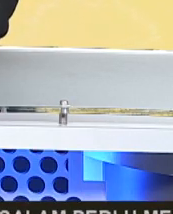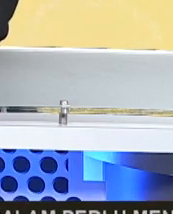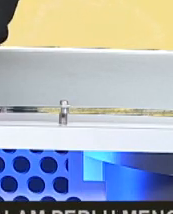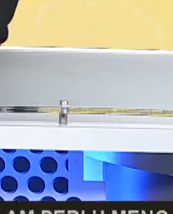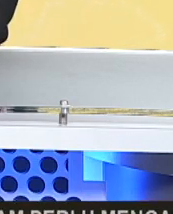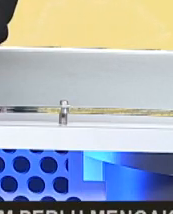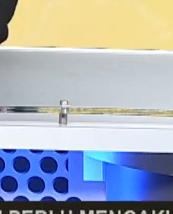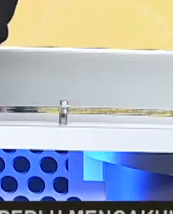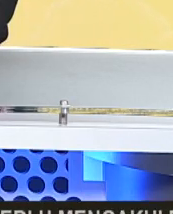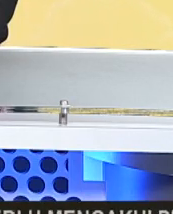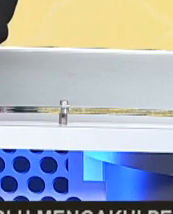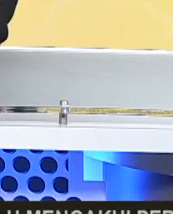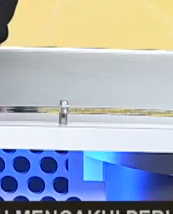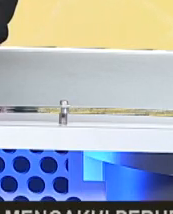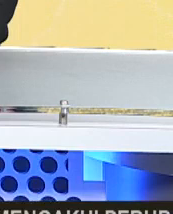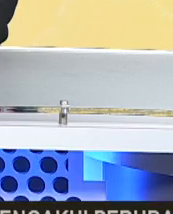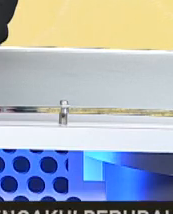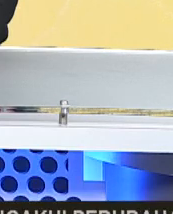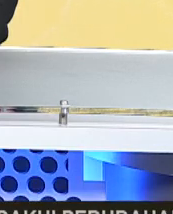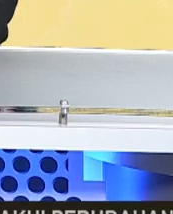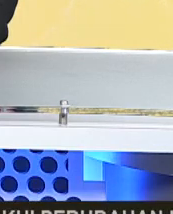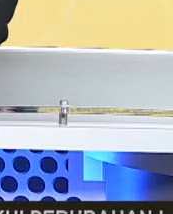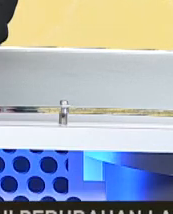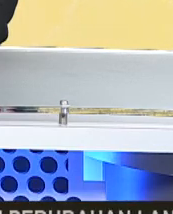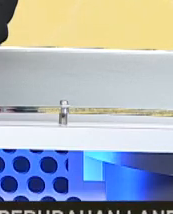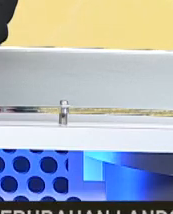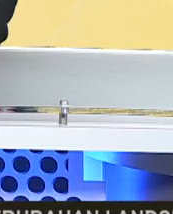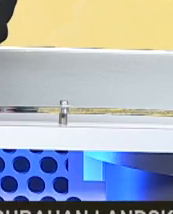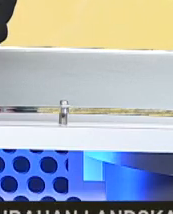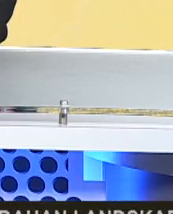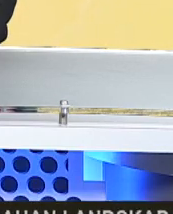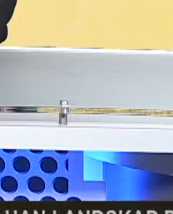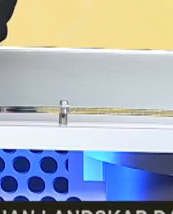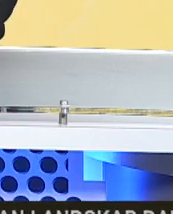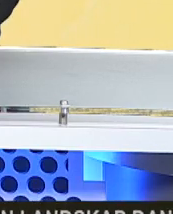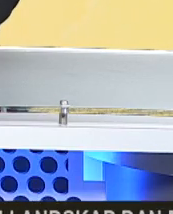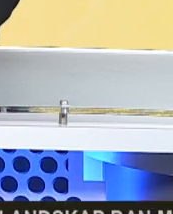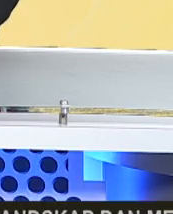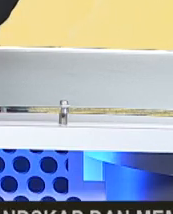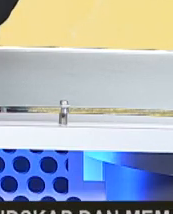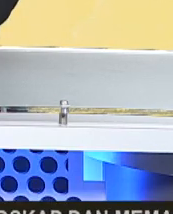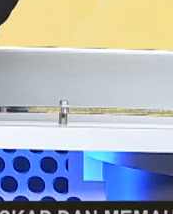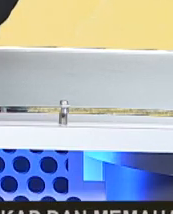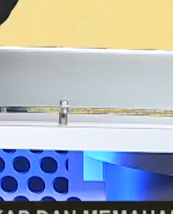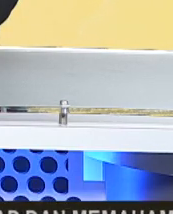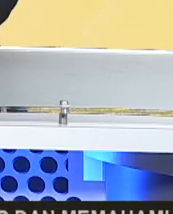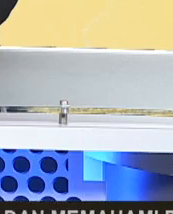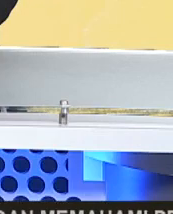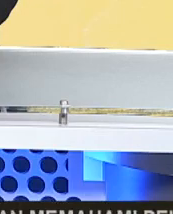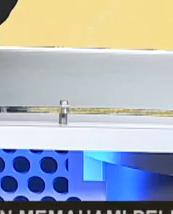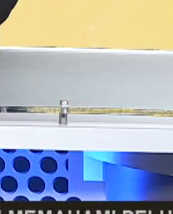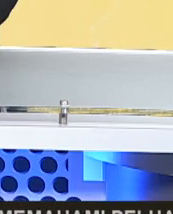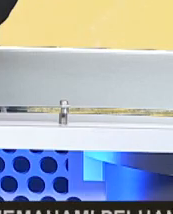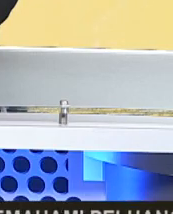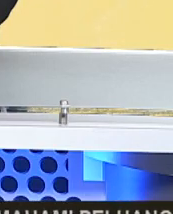yang berlangsung petang kemarin di Kompleks suka the university Brunei Darussalam tunggu itu kru PSP menewaskan perdagangan tahun teknologi